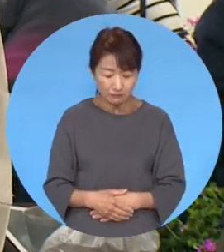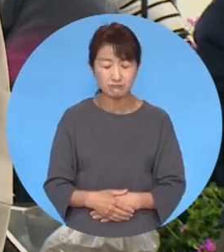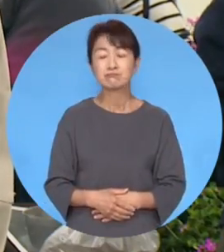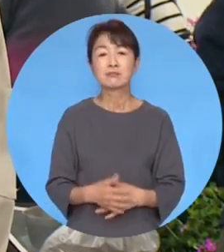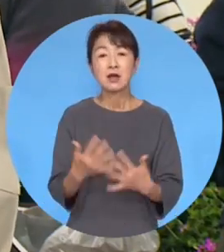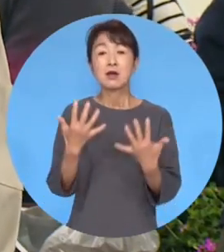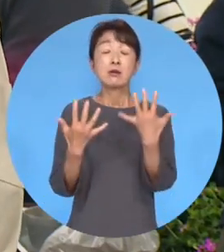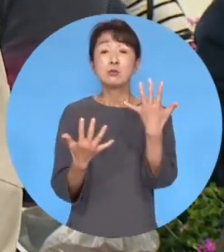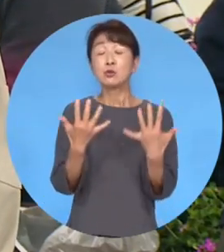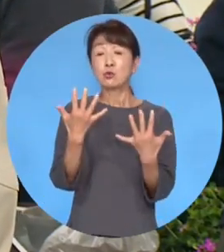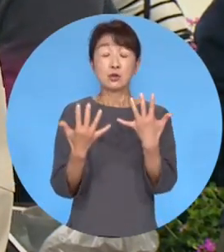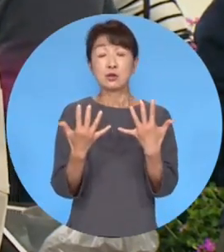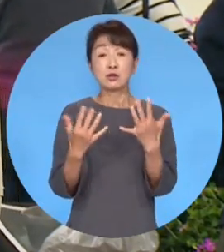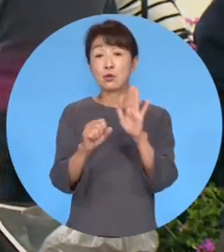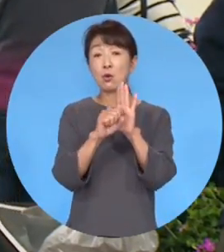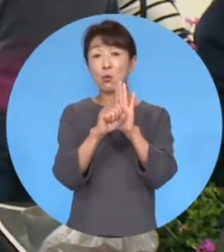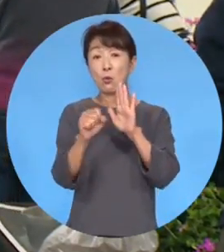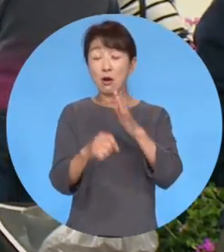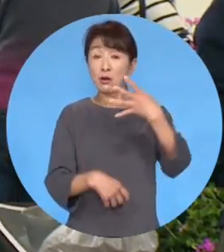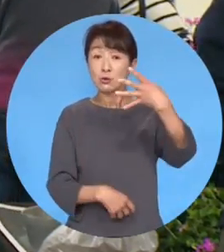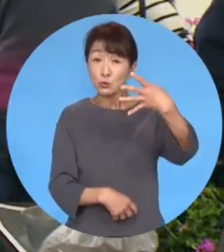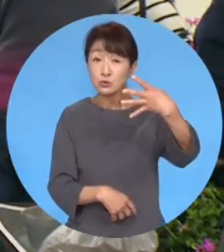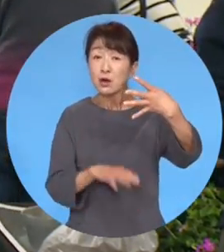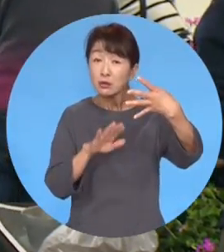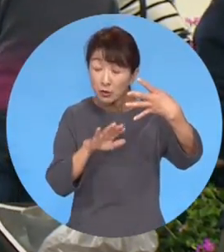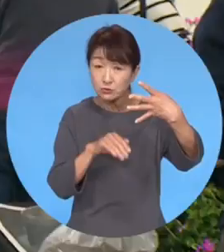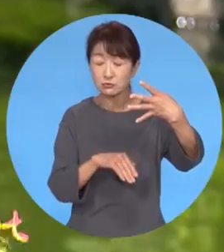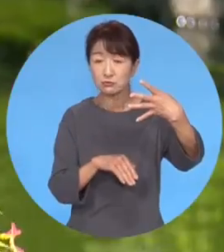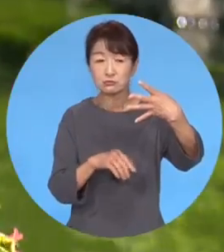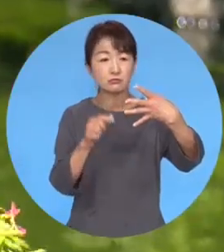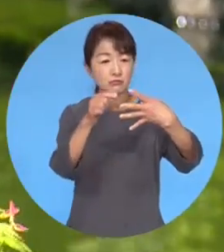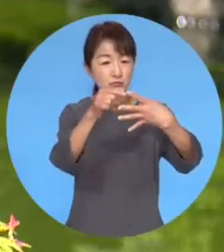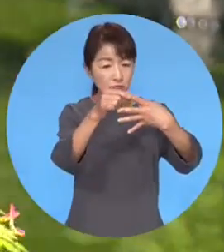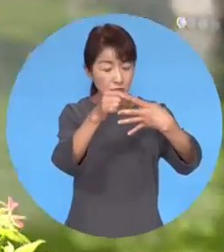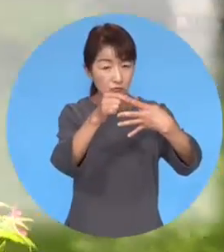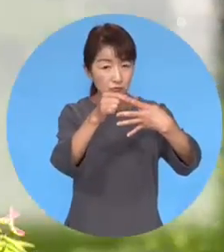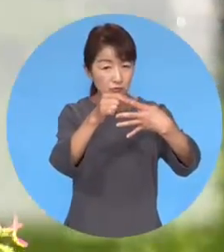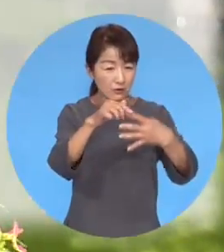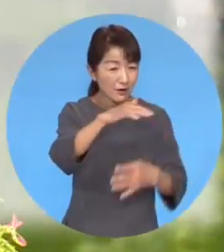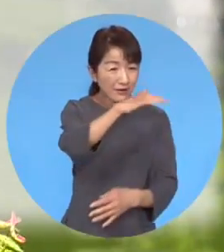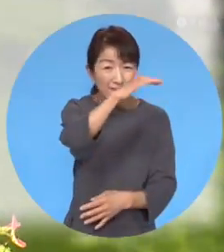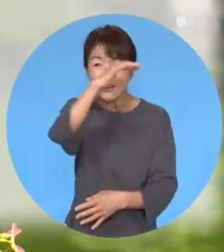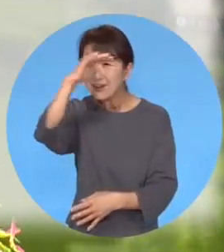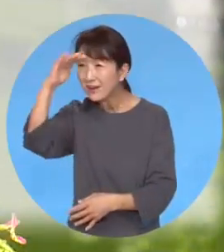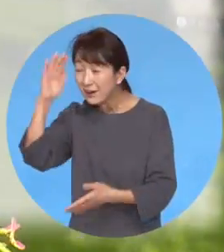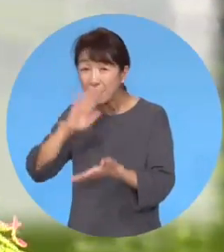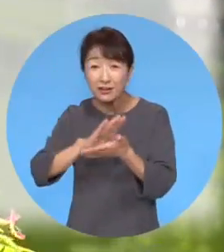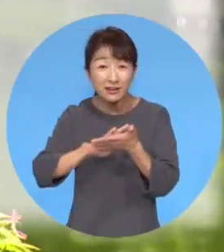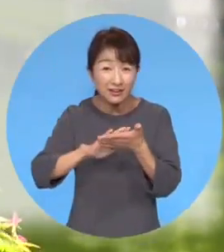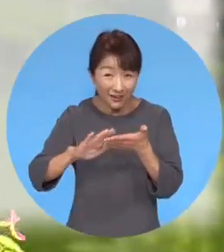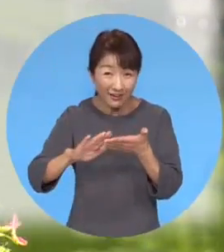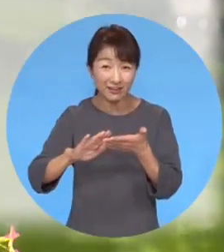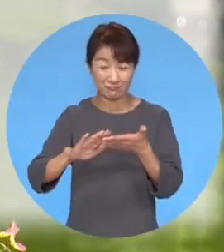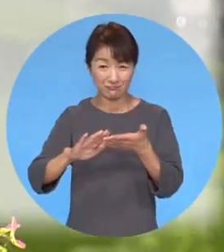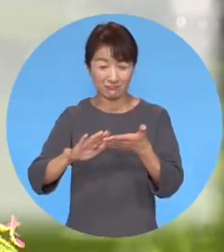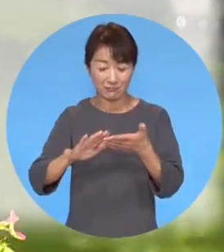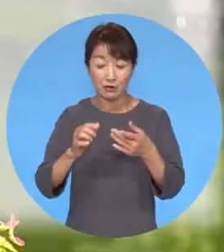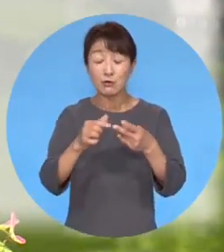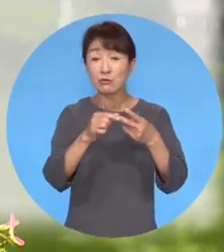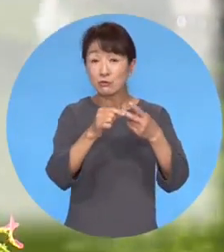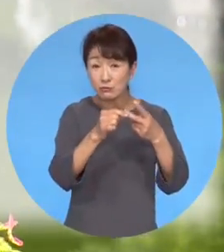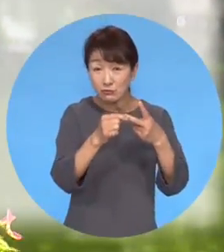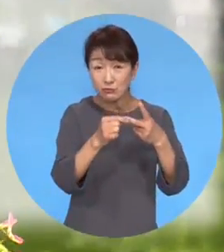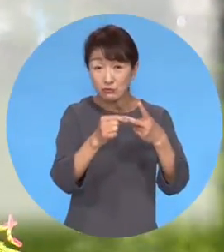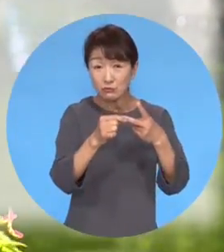緑には、一般的に4つの効果があると思います、景観を良くする効果、それから